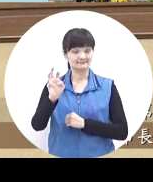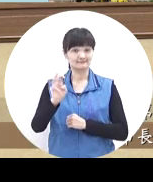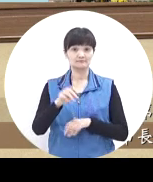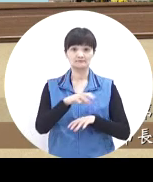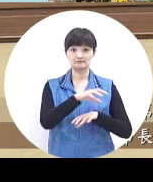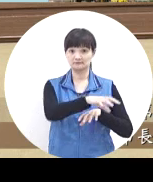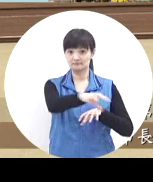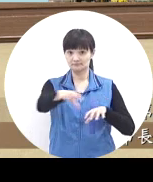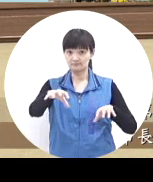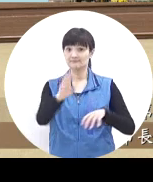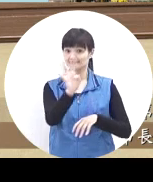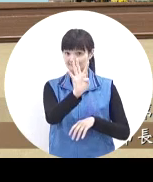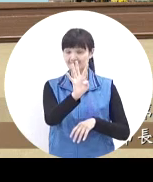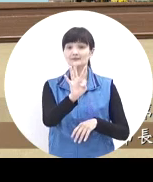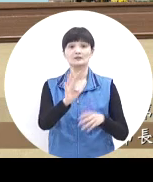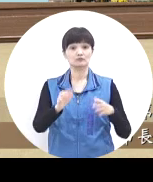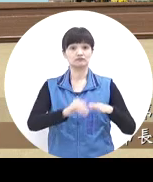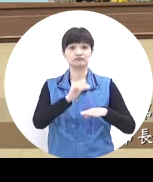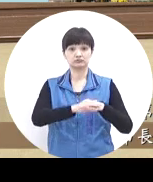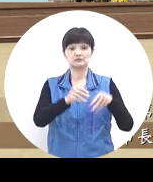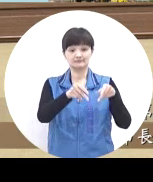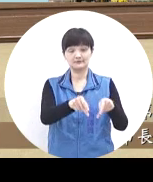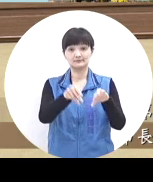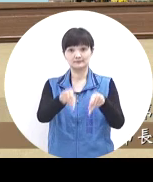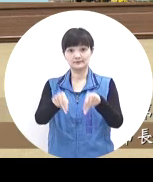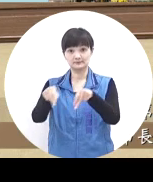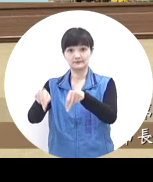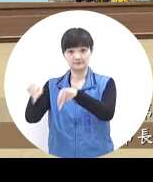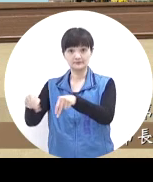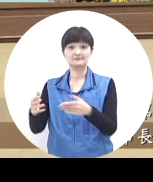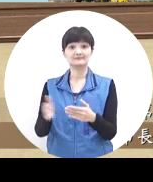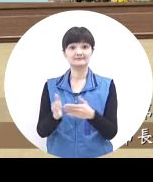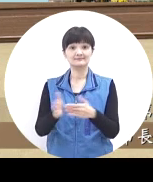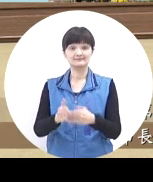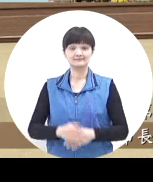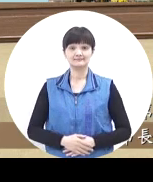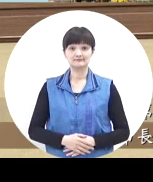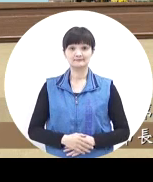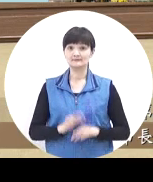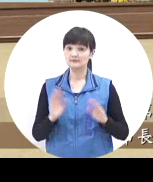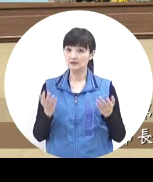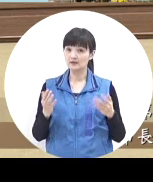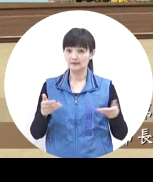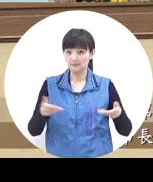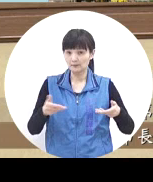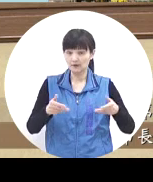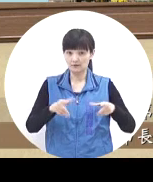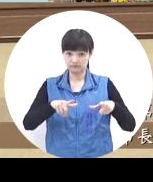4个场站已经完成签约。那目前预计开发的楼地板面积有